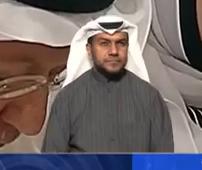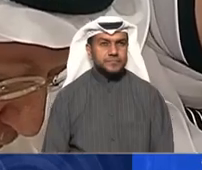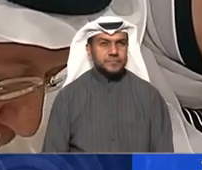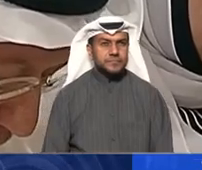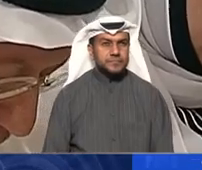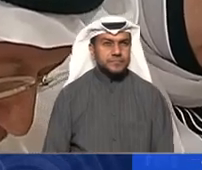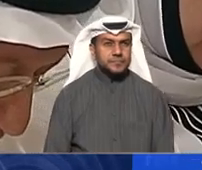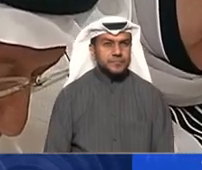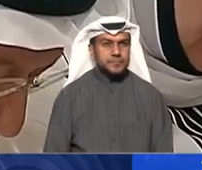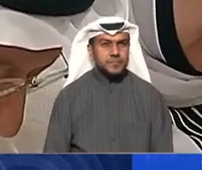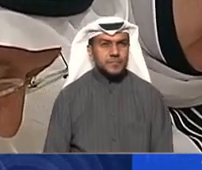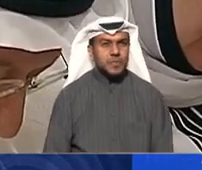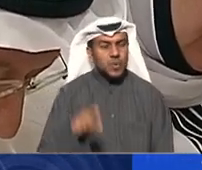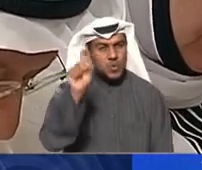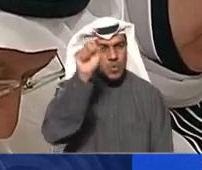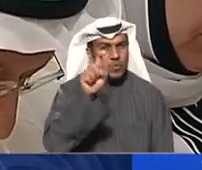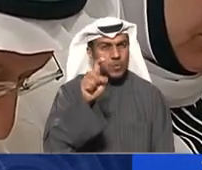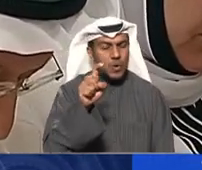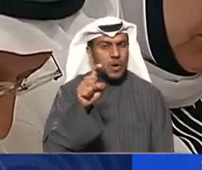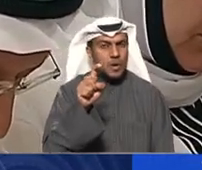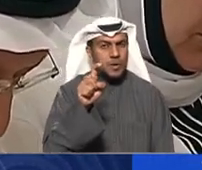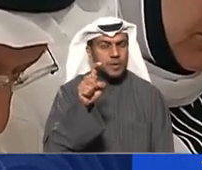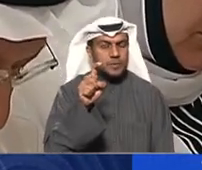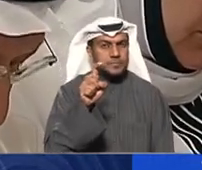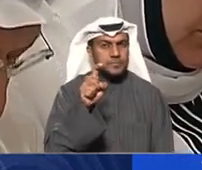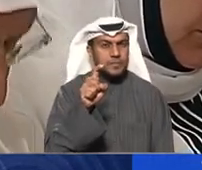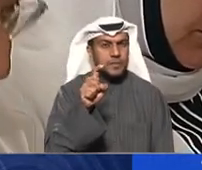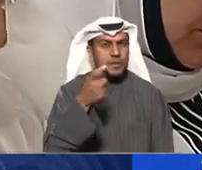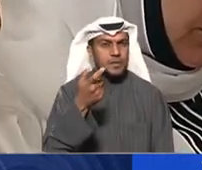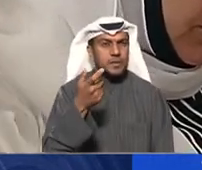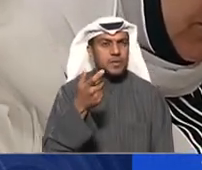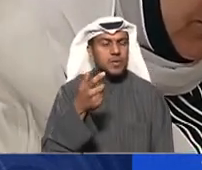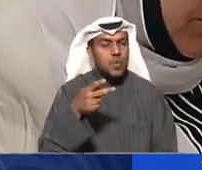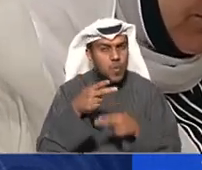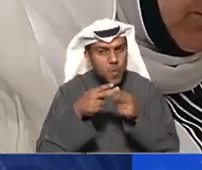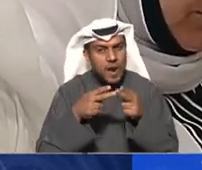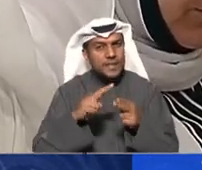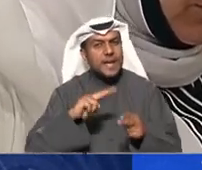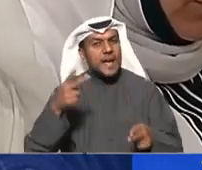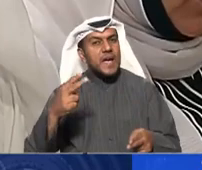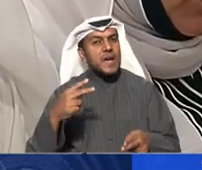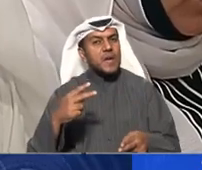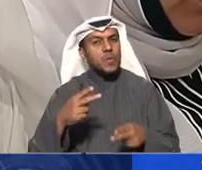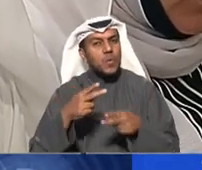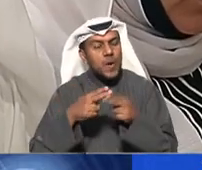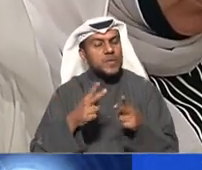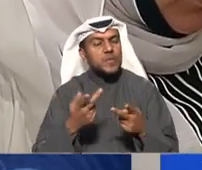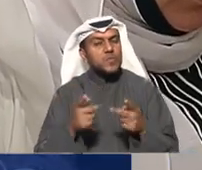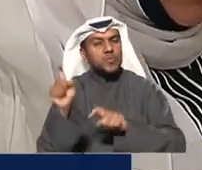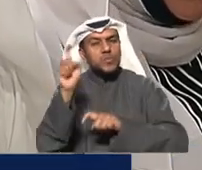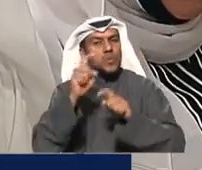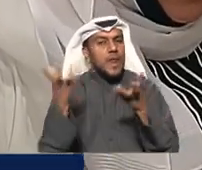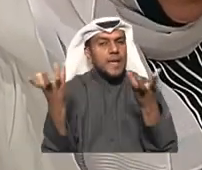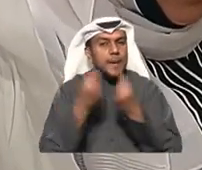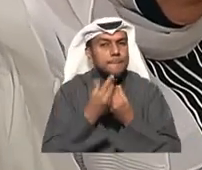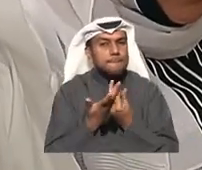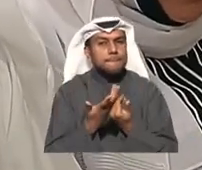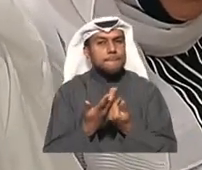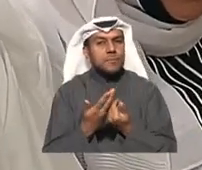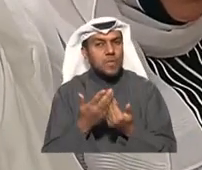المصابة مؤكدة بالكورونا هي من الكويتيين ولا يوجد غير كويتيين؟ نعم.